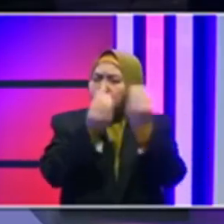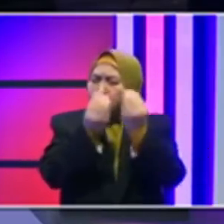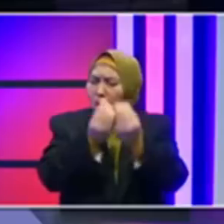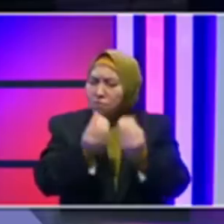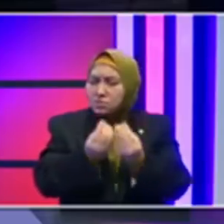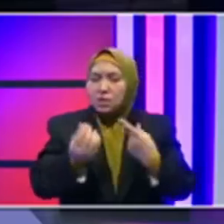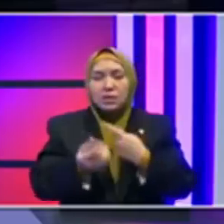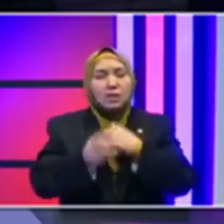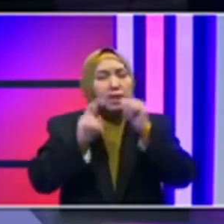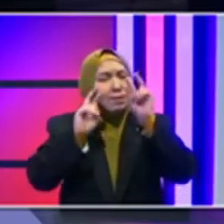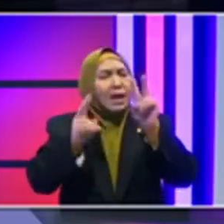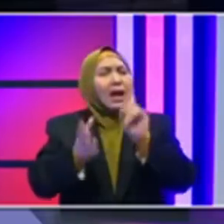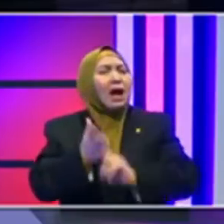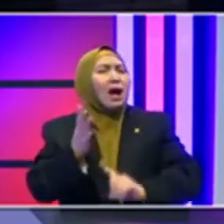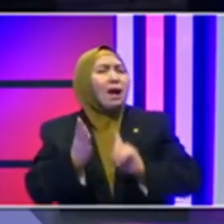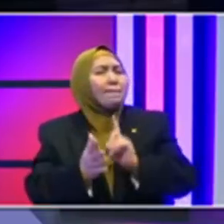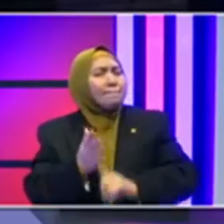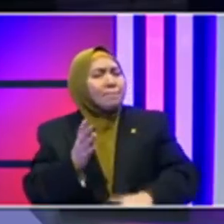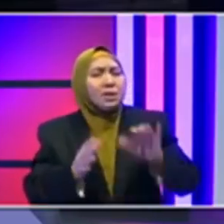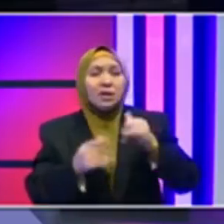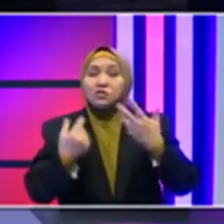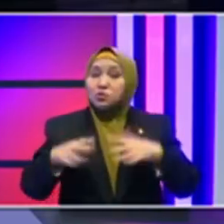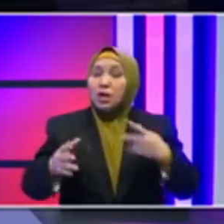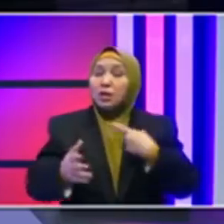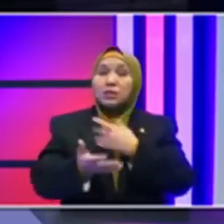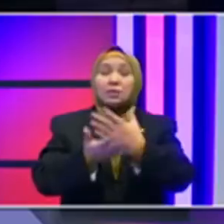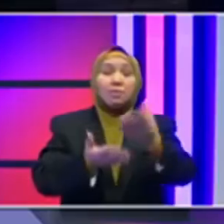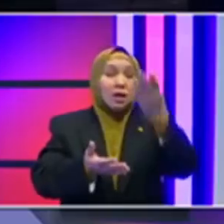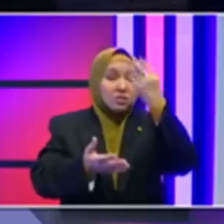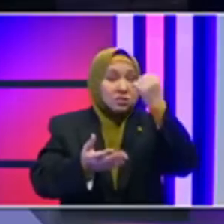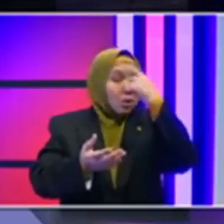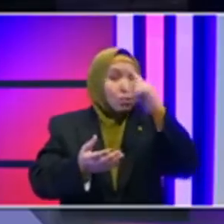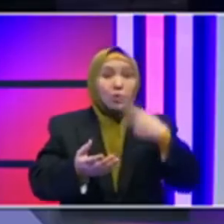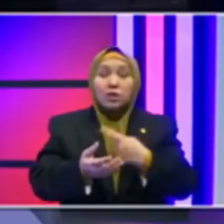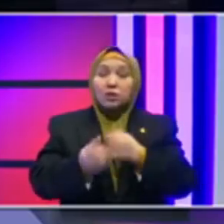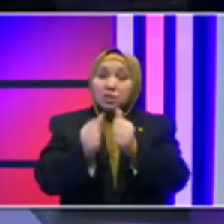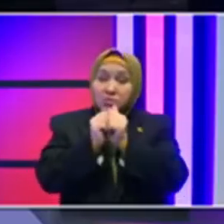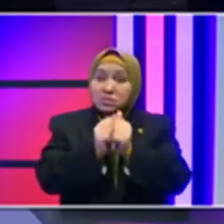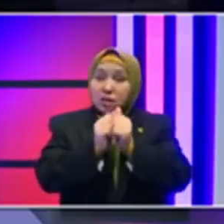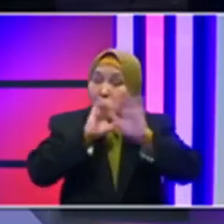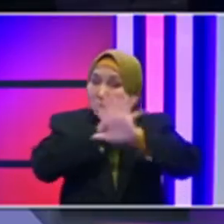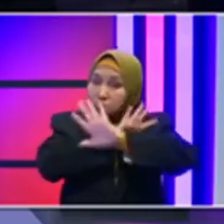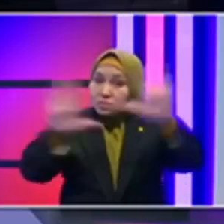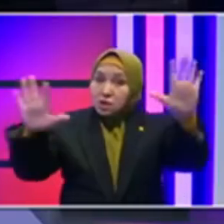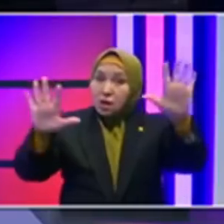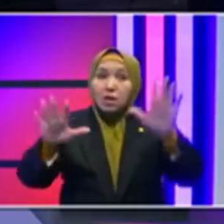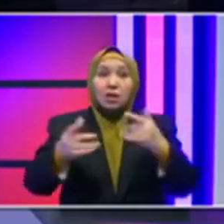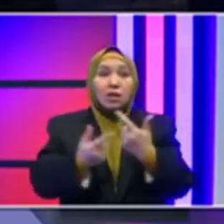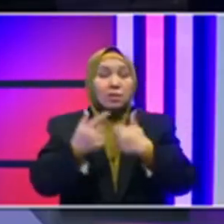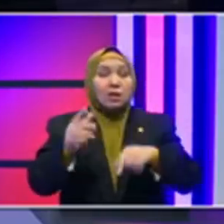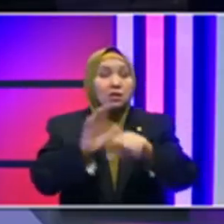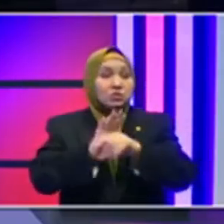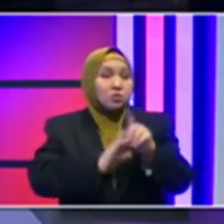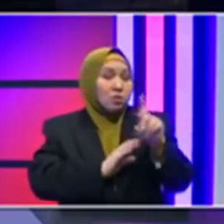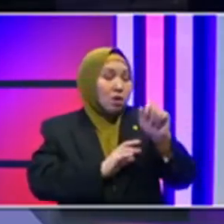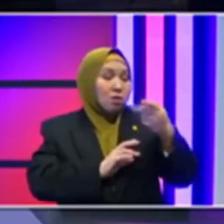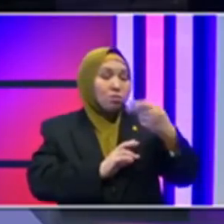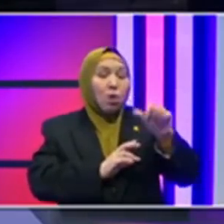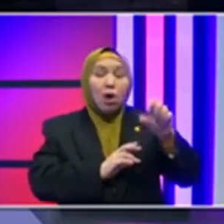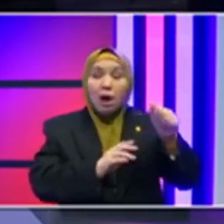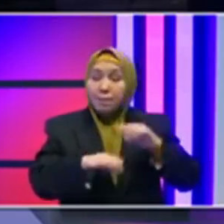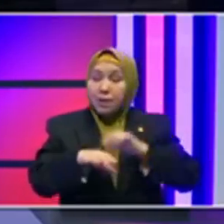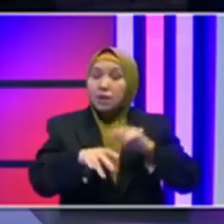eee Apakah ya yang pernah kita belajar untuk Kita sama-sama cerahkan daripada Surah Thaha pada halaman